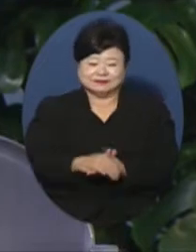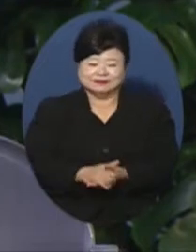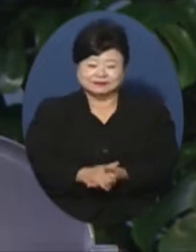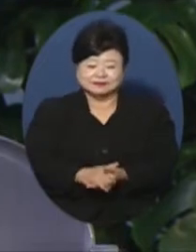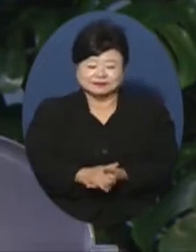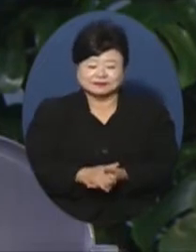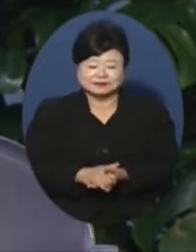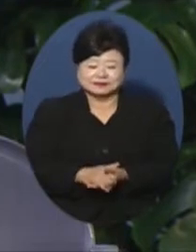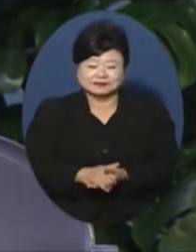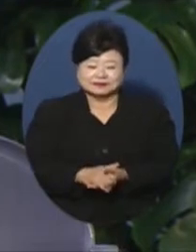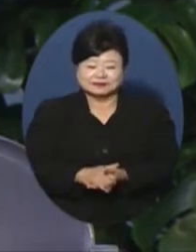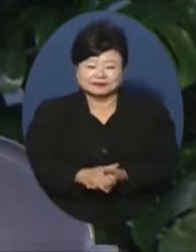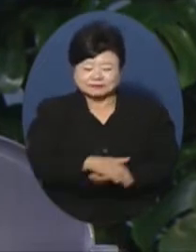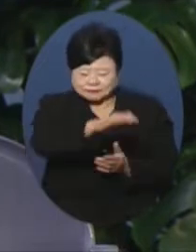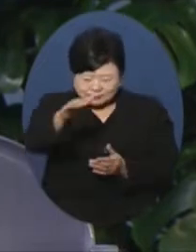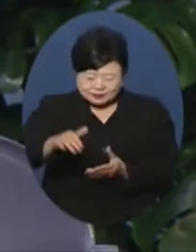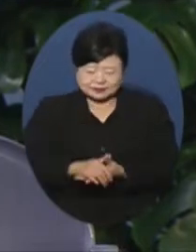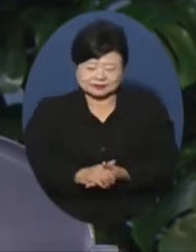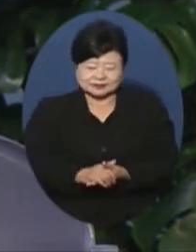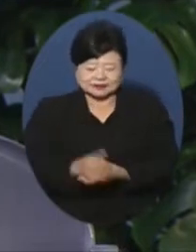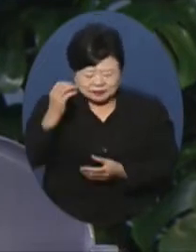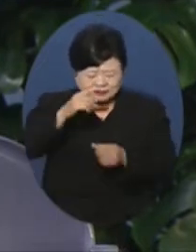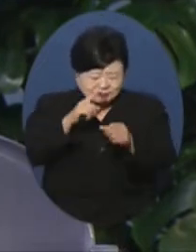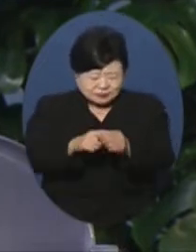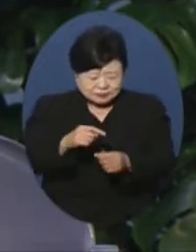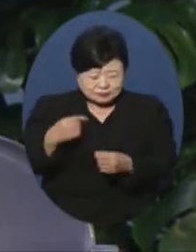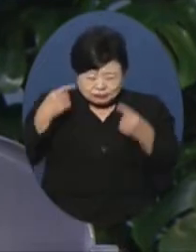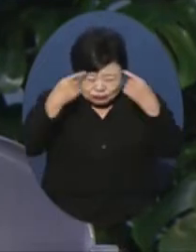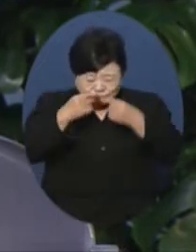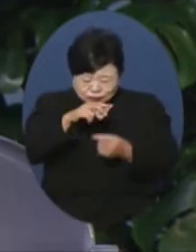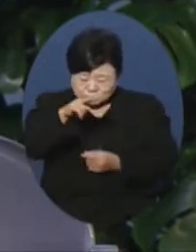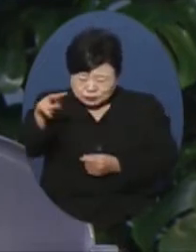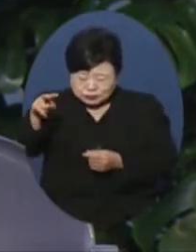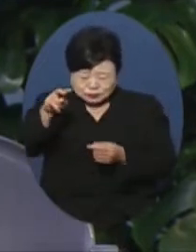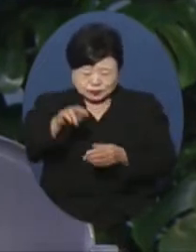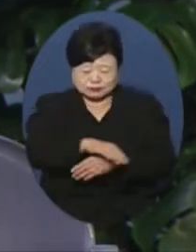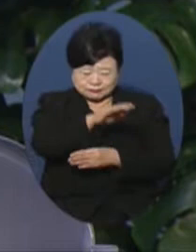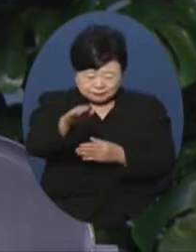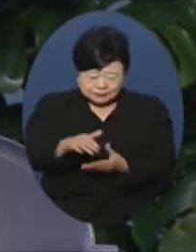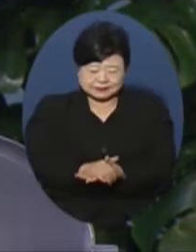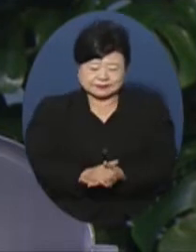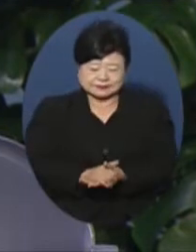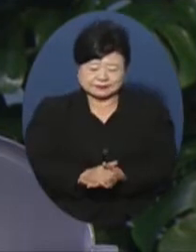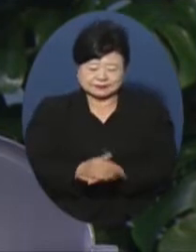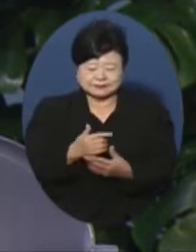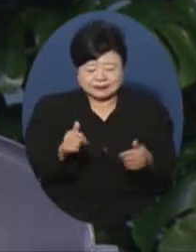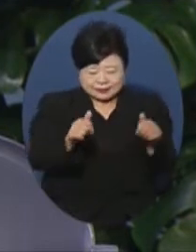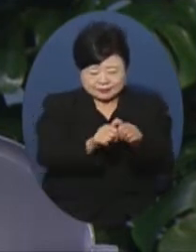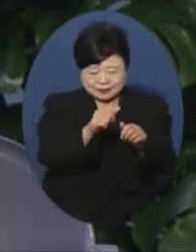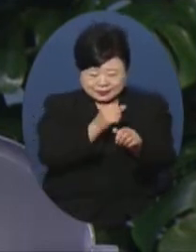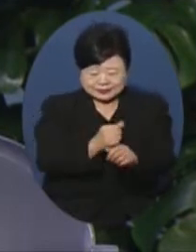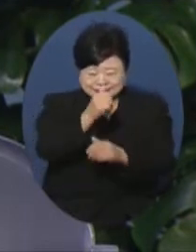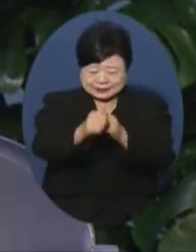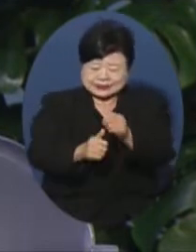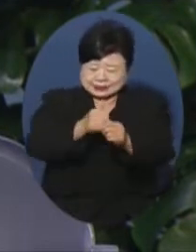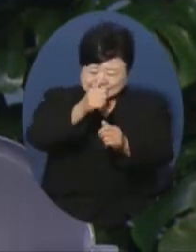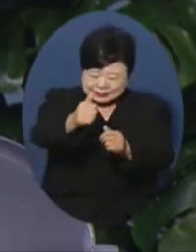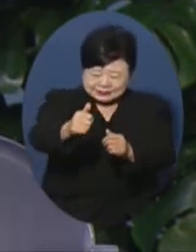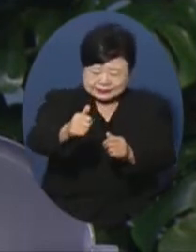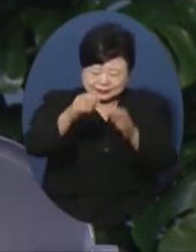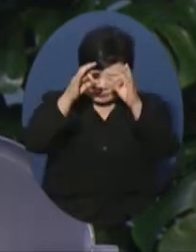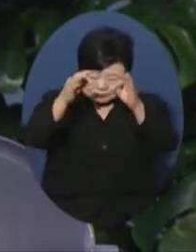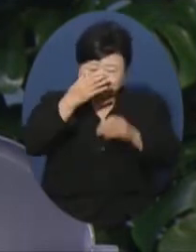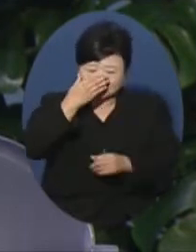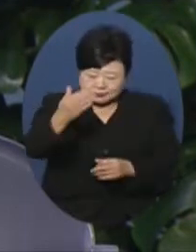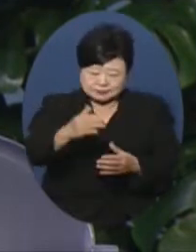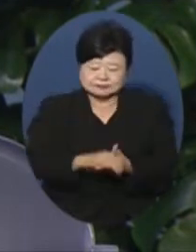합니다. 우리가 영적인 눈으로 바라보면 우리와 늘 함께 하시는 하나님을